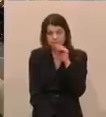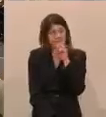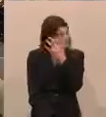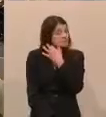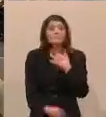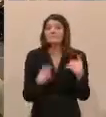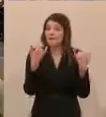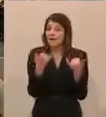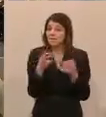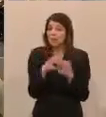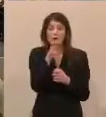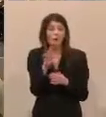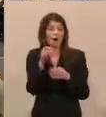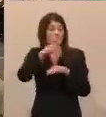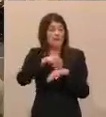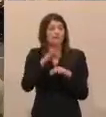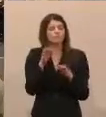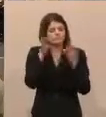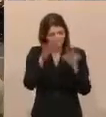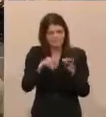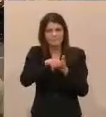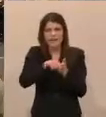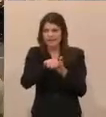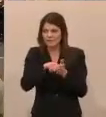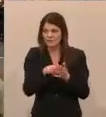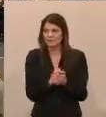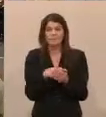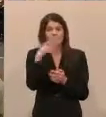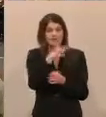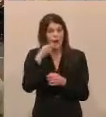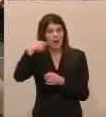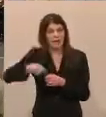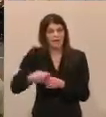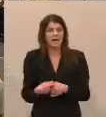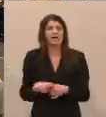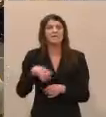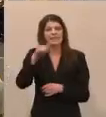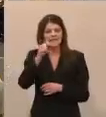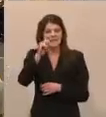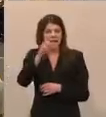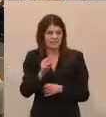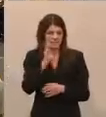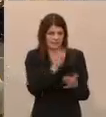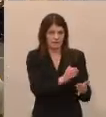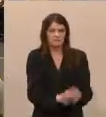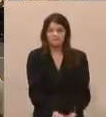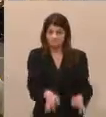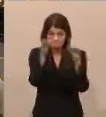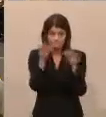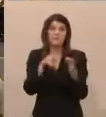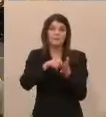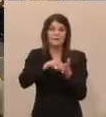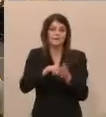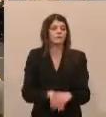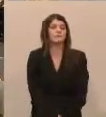Ich habe nun eine Wortmeldung zu einer tatsächlichen Berichtigung. Frau Abgeordnete Johanna Jax, bitte. Zu einer tatsächlichen Berichtigung,